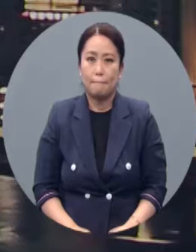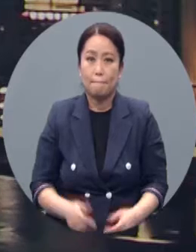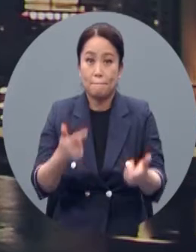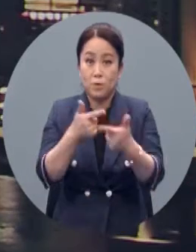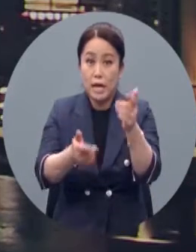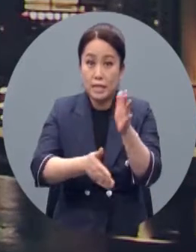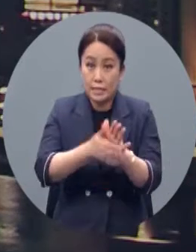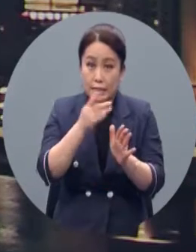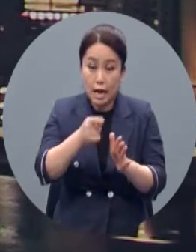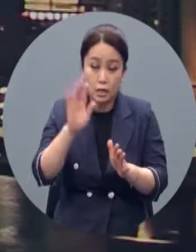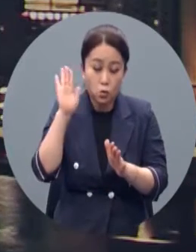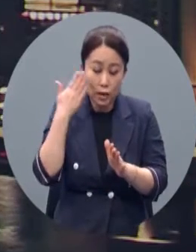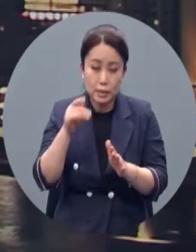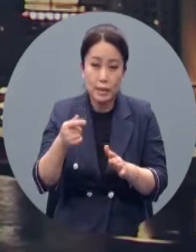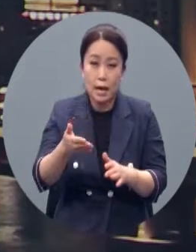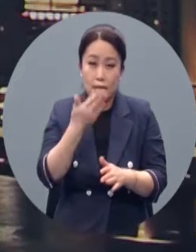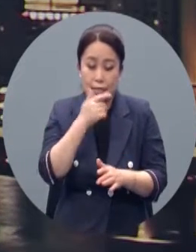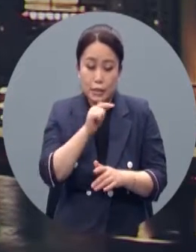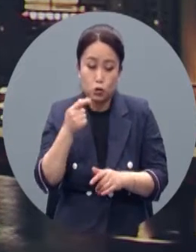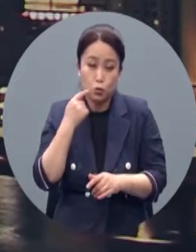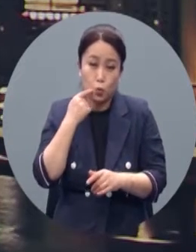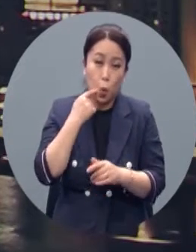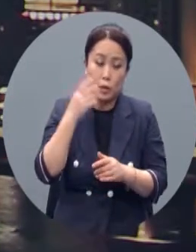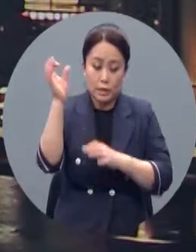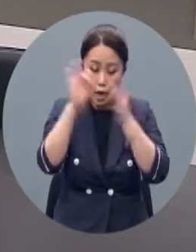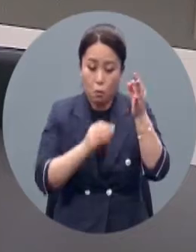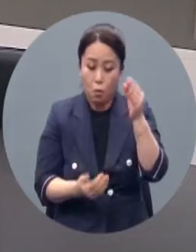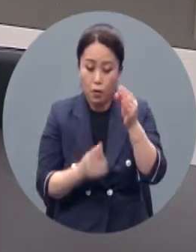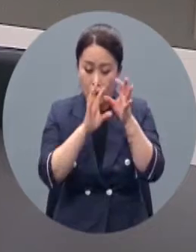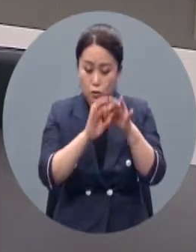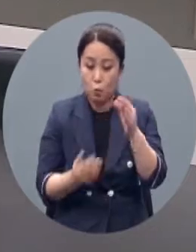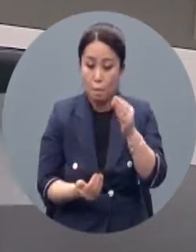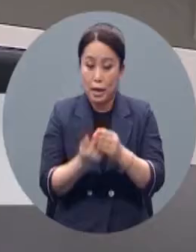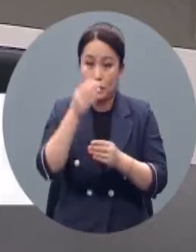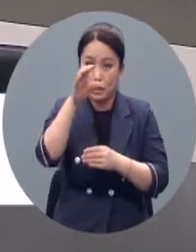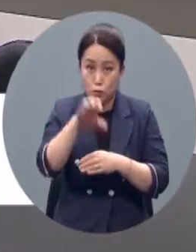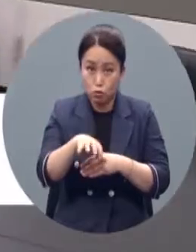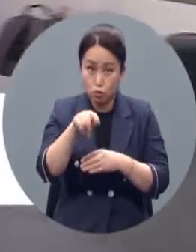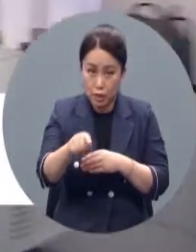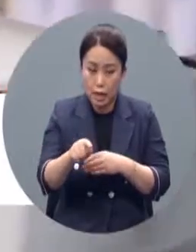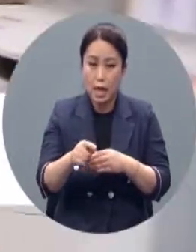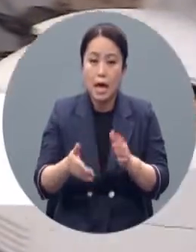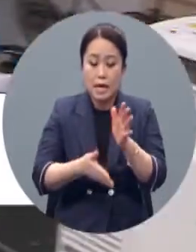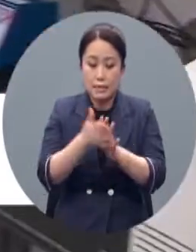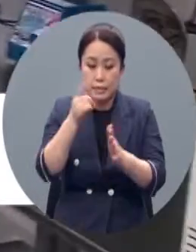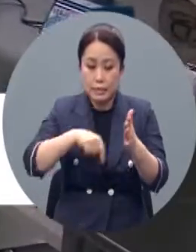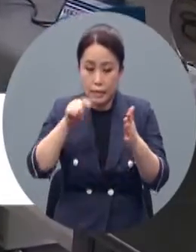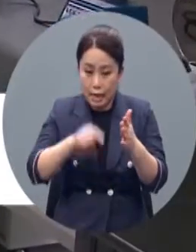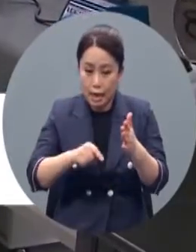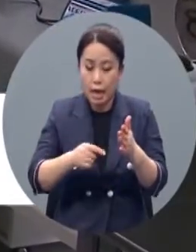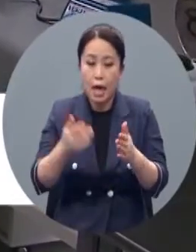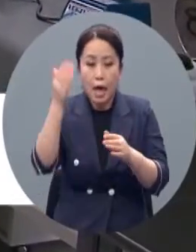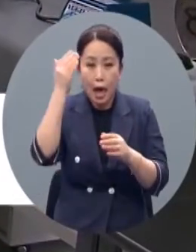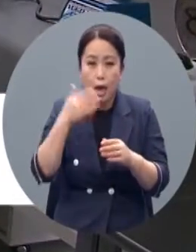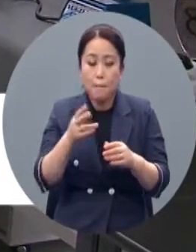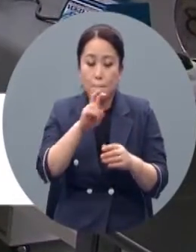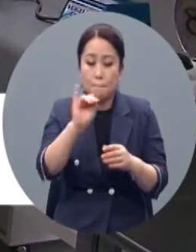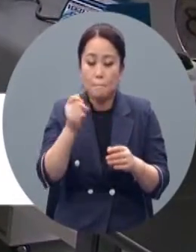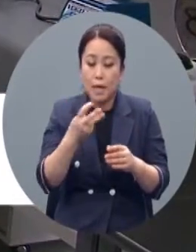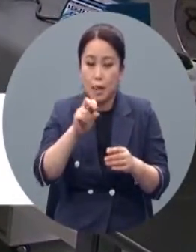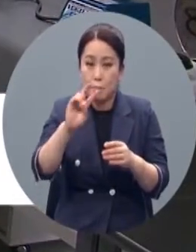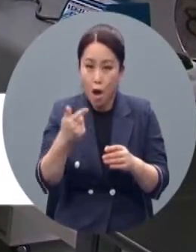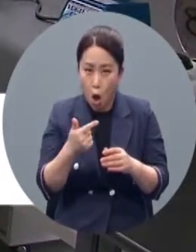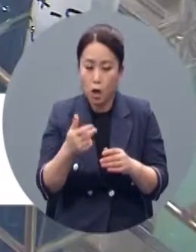부산시가 최근에 식중독 사고가 잇따르고 있는 애시 내밀면 즙과 분식점 300 이순례 곳엘 긴급 점검한 결과